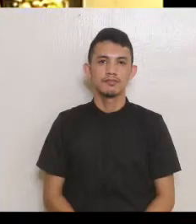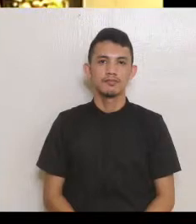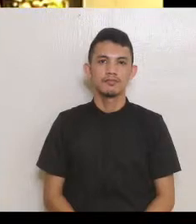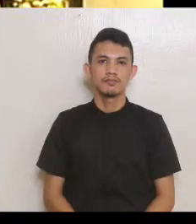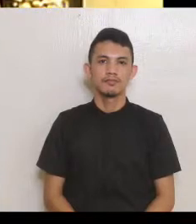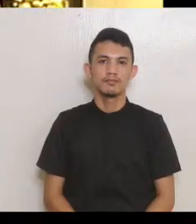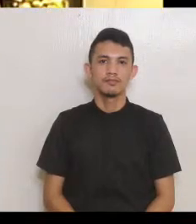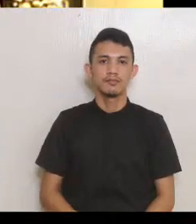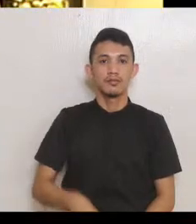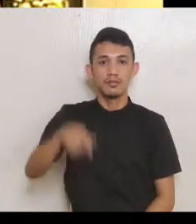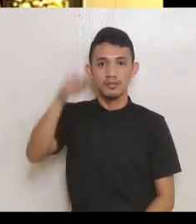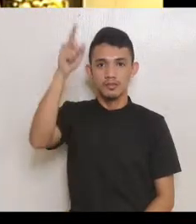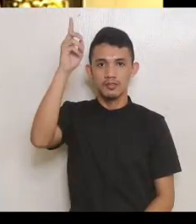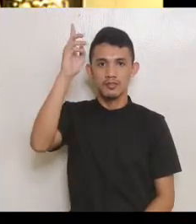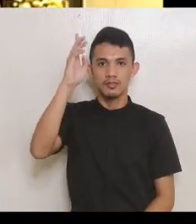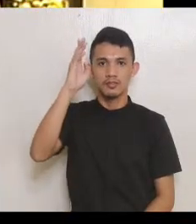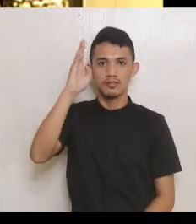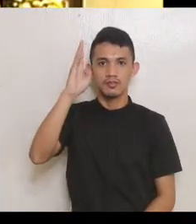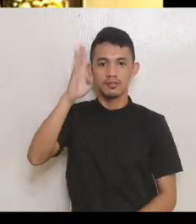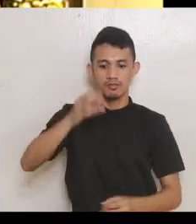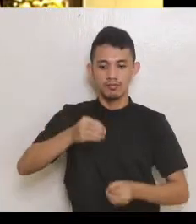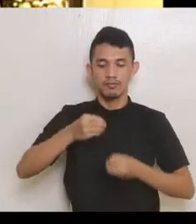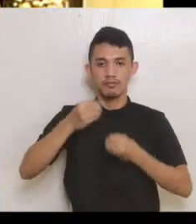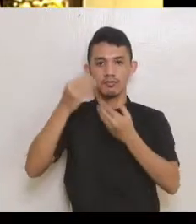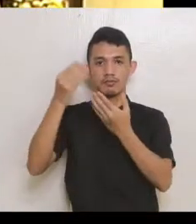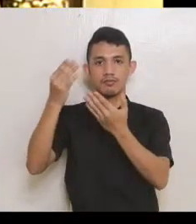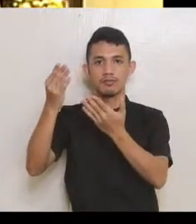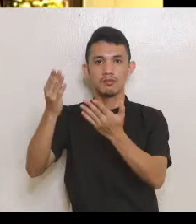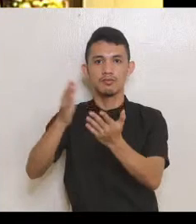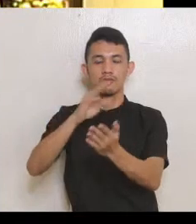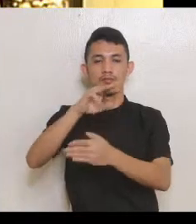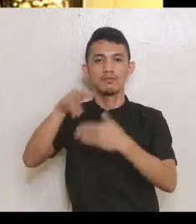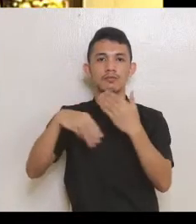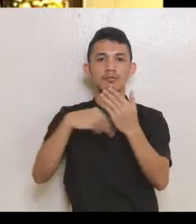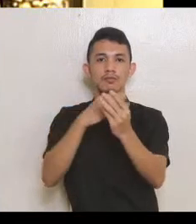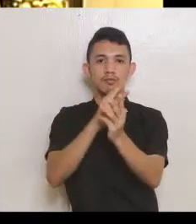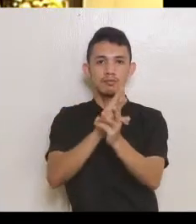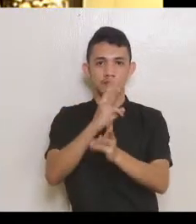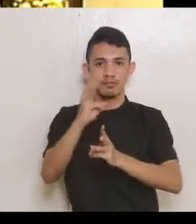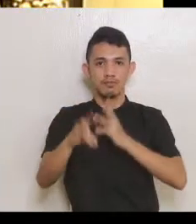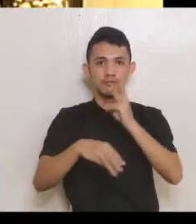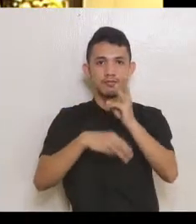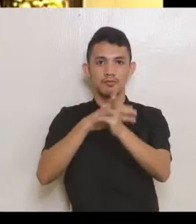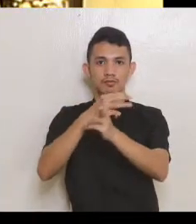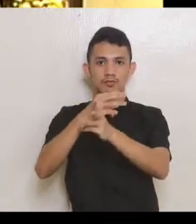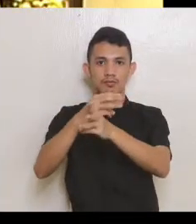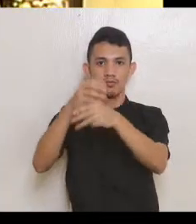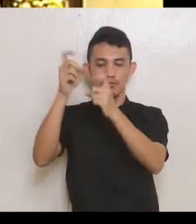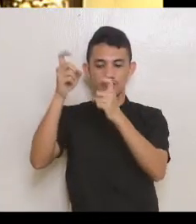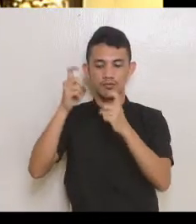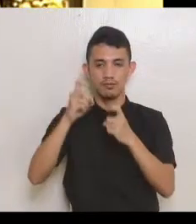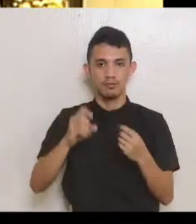O Diyos, ihatag sa tibuok kalibutan ang mga gasa sa Espiritu Santo,